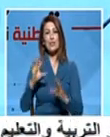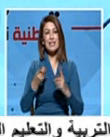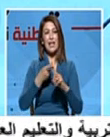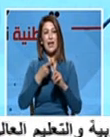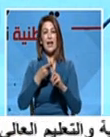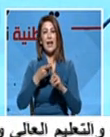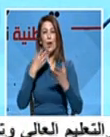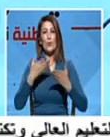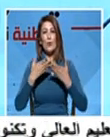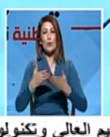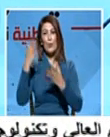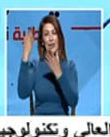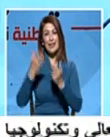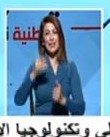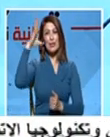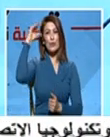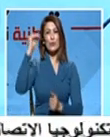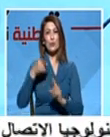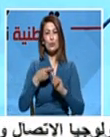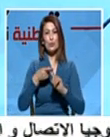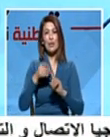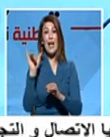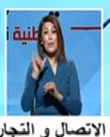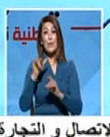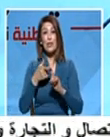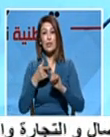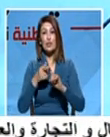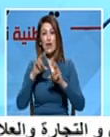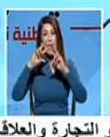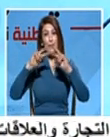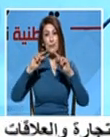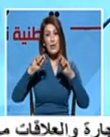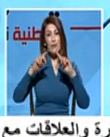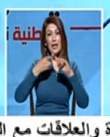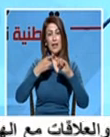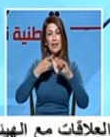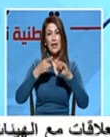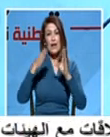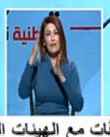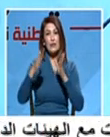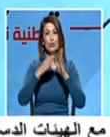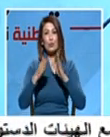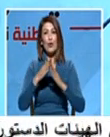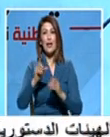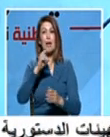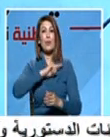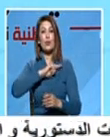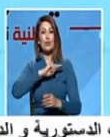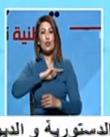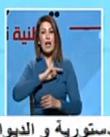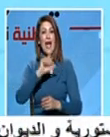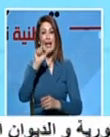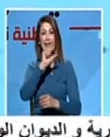يحضر معنا الدكتور رياض قيسي وهو متفقد مركزي بالصندوق الوطني التأمين على المرض، مرحبا